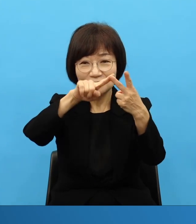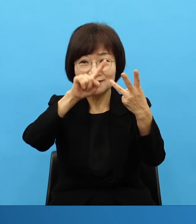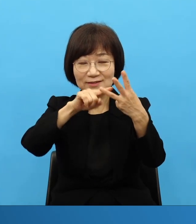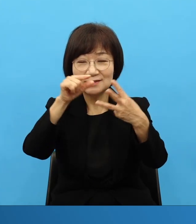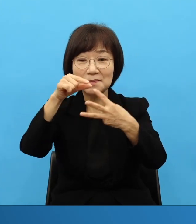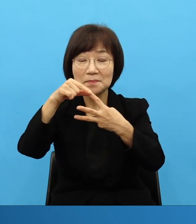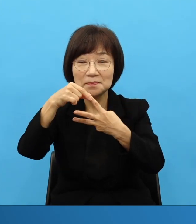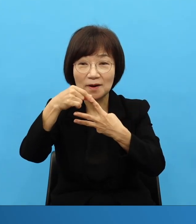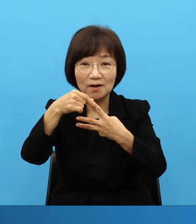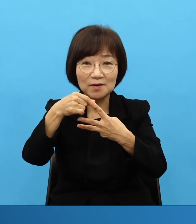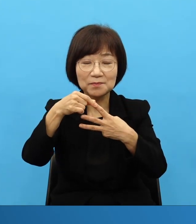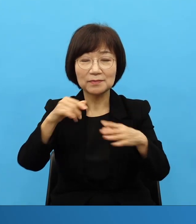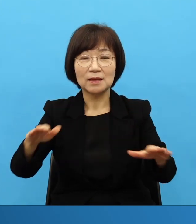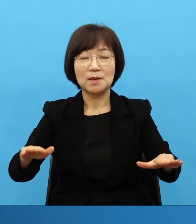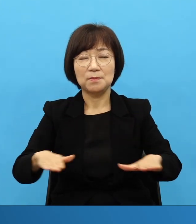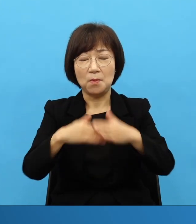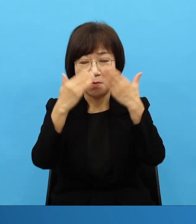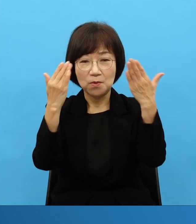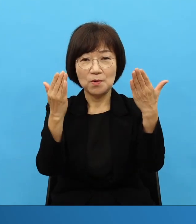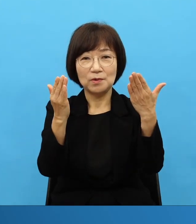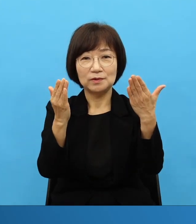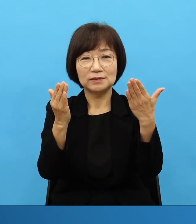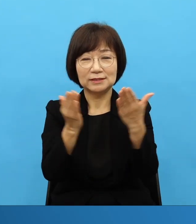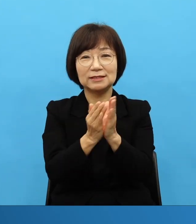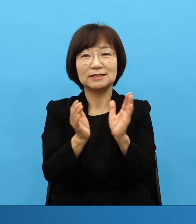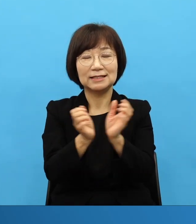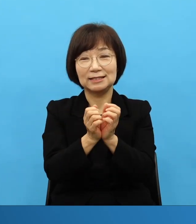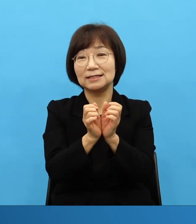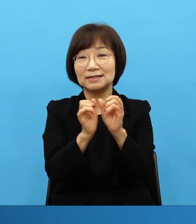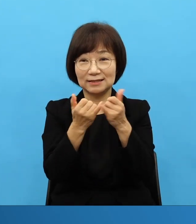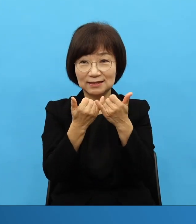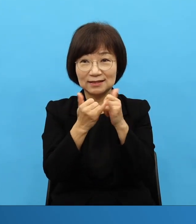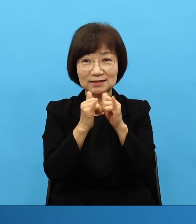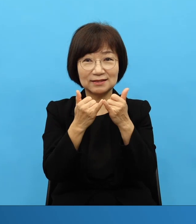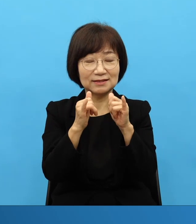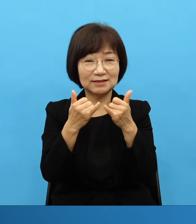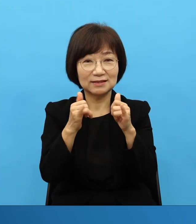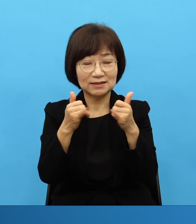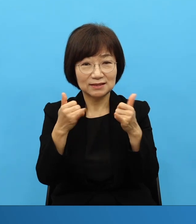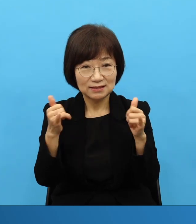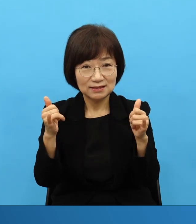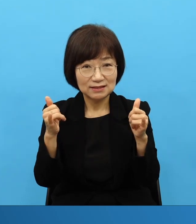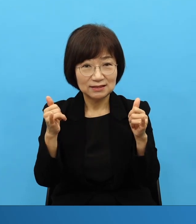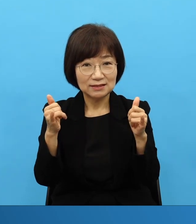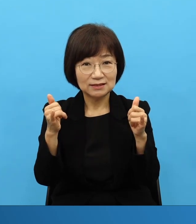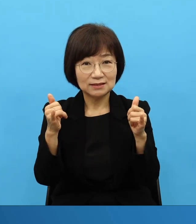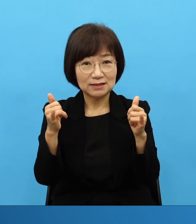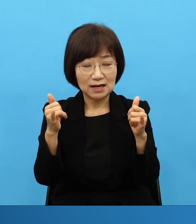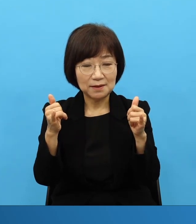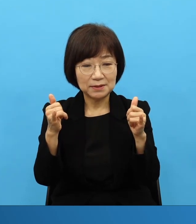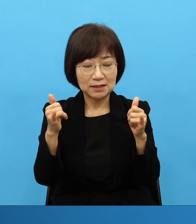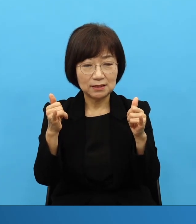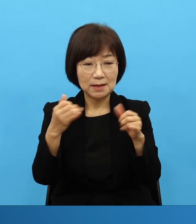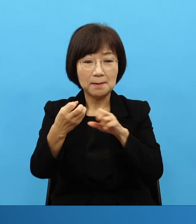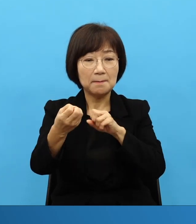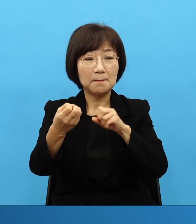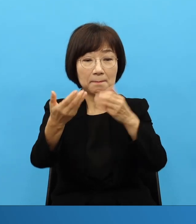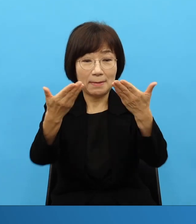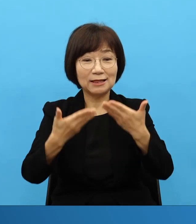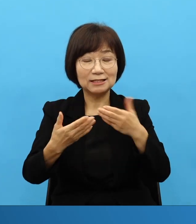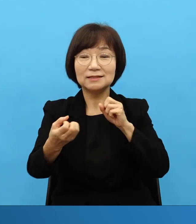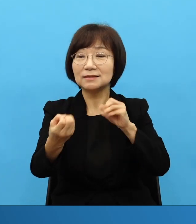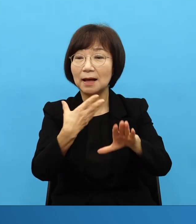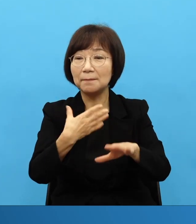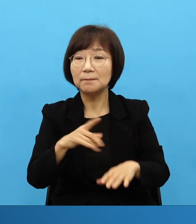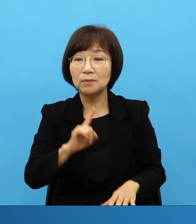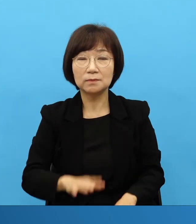they? 모든 인간이 다 일어나는 응답인데 첫 번째로 그리스도께서 부활하셨어요. The answer that was given to all